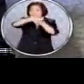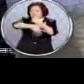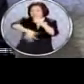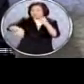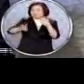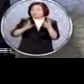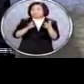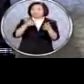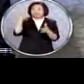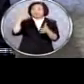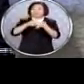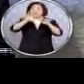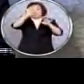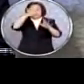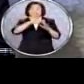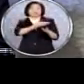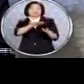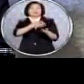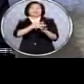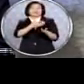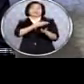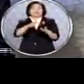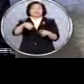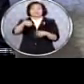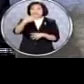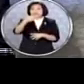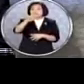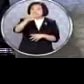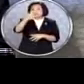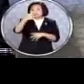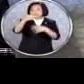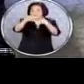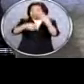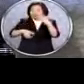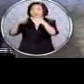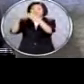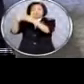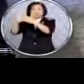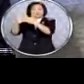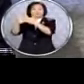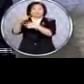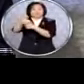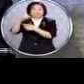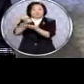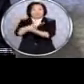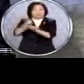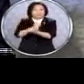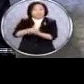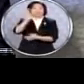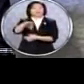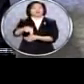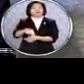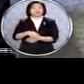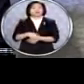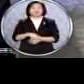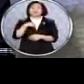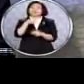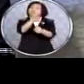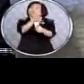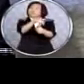进党政府的时候更开放936项大陆的农产品到台湾来，我觉得你这些地